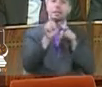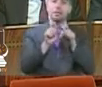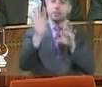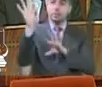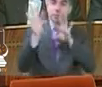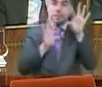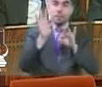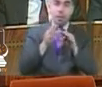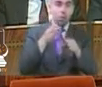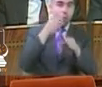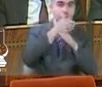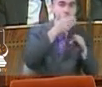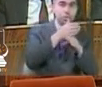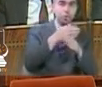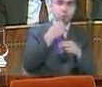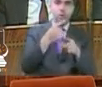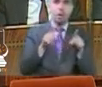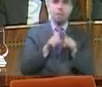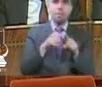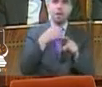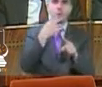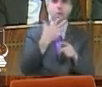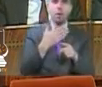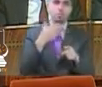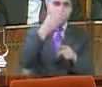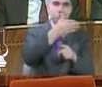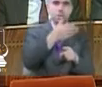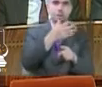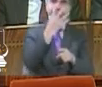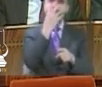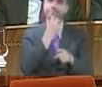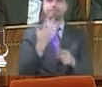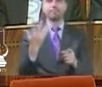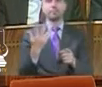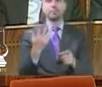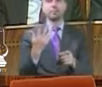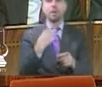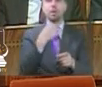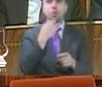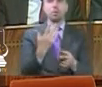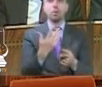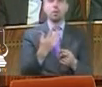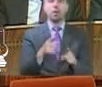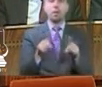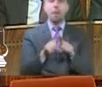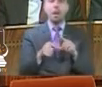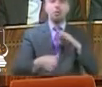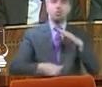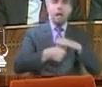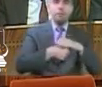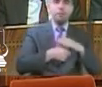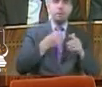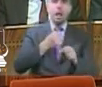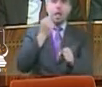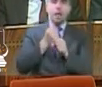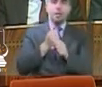ما داك الشيء ما كيفرحش، ما بلا ما نفسر اكثر ما كيفرحش. يمكن مسؤولين في المستوى لكن الظروف اللي كيشتغلوا